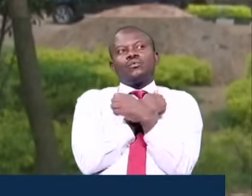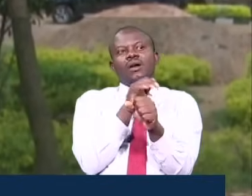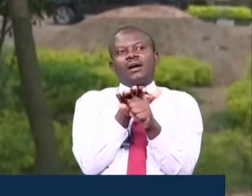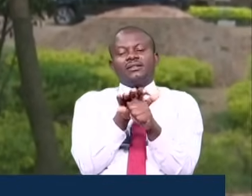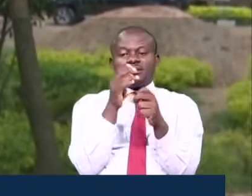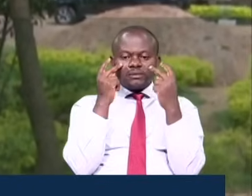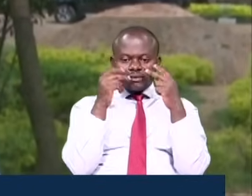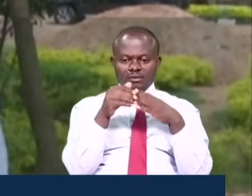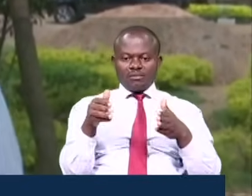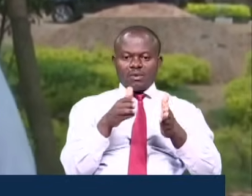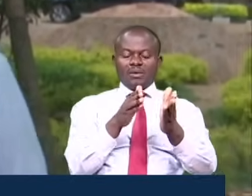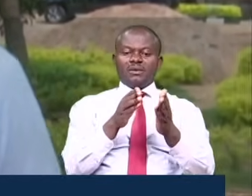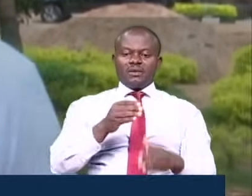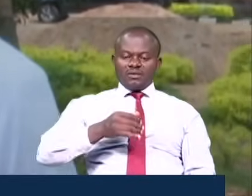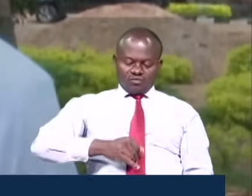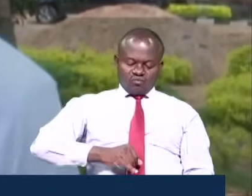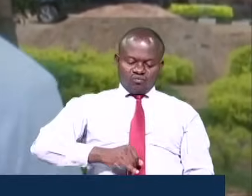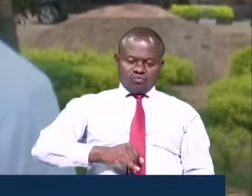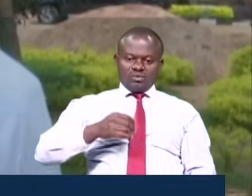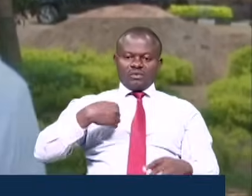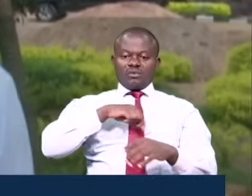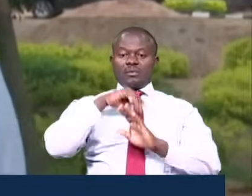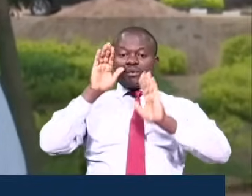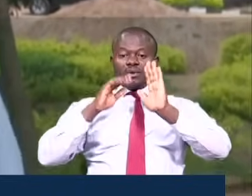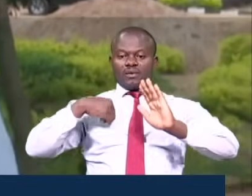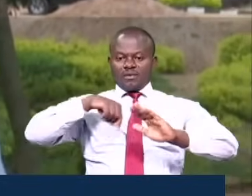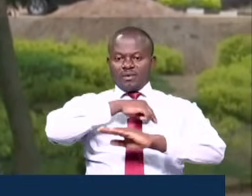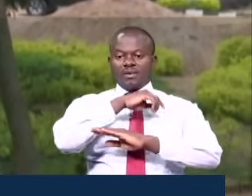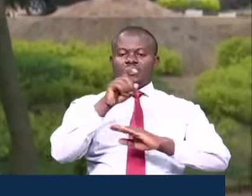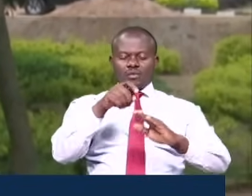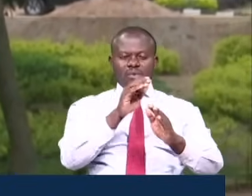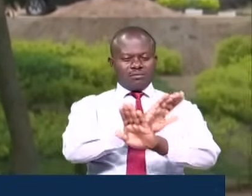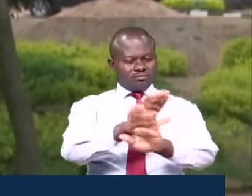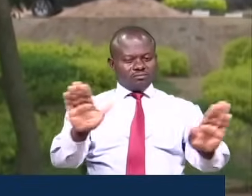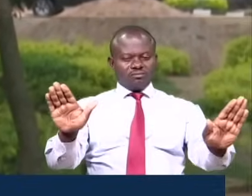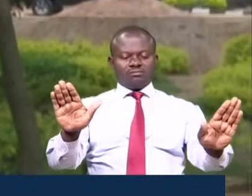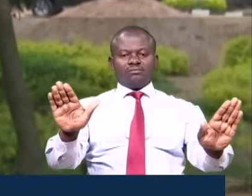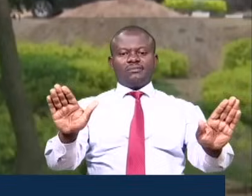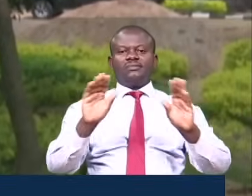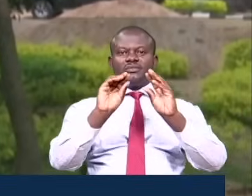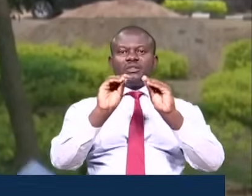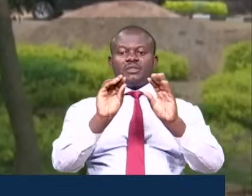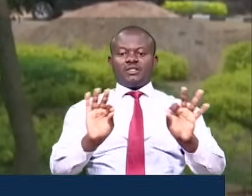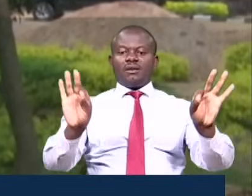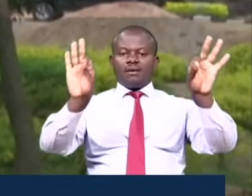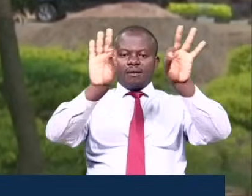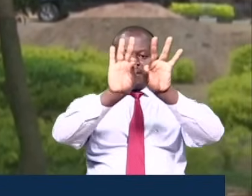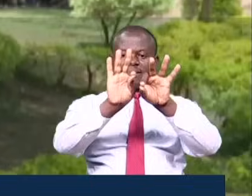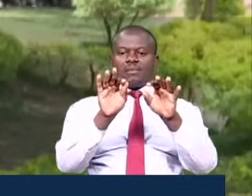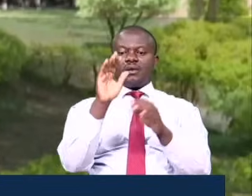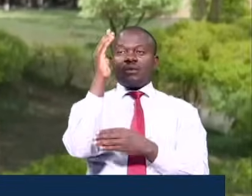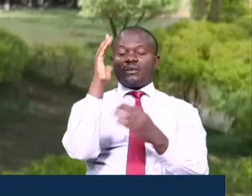mu mihanda abyihagarika hose uruhare rwacu nk'abanyeshuri rero dufite kubabuza tukabakumira tukabigisha akamaro